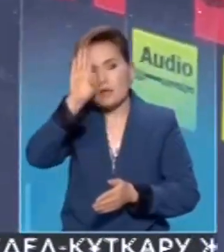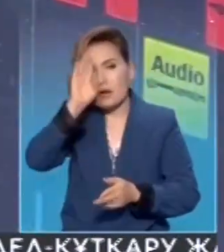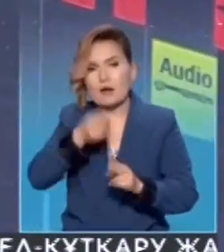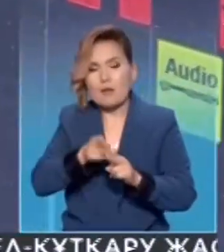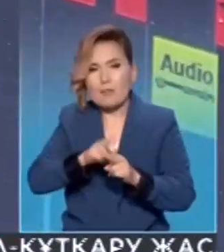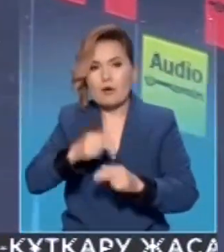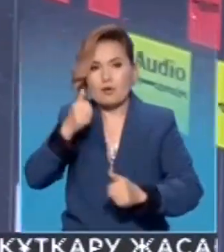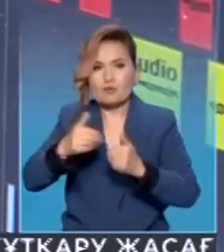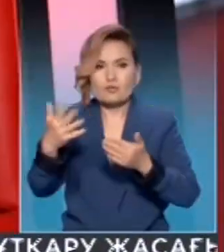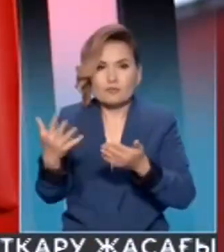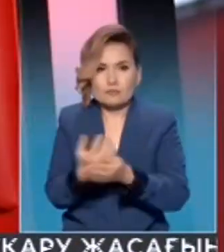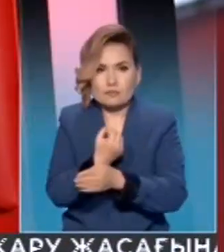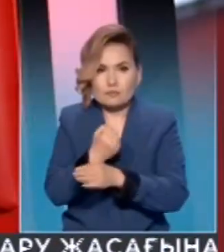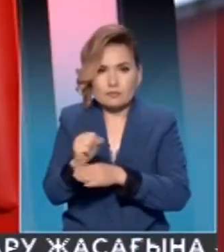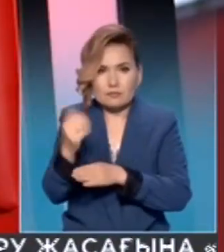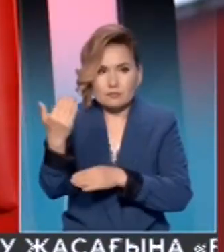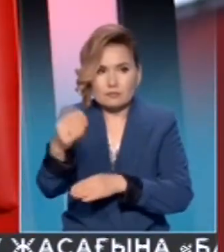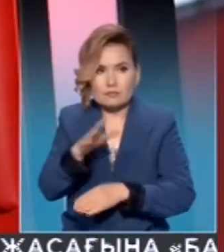кезеңнен сүрінбей өтті.